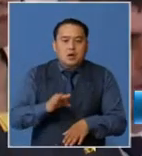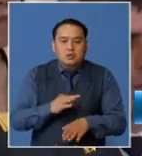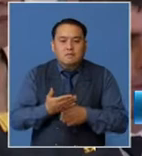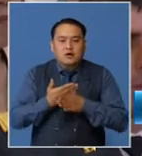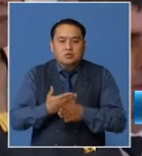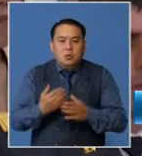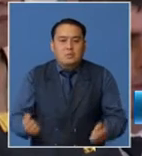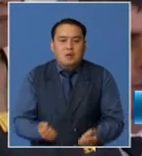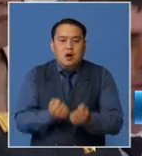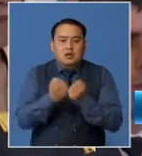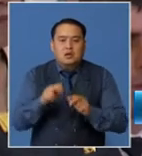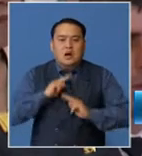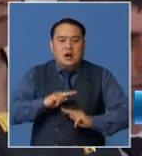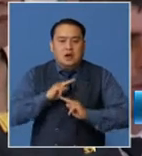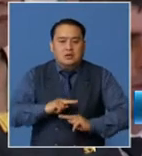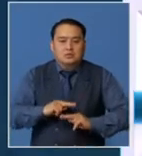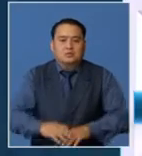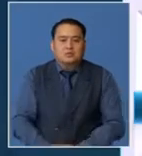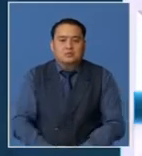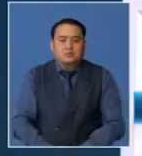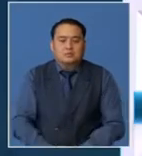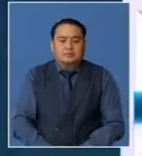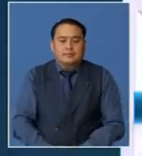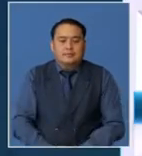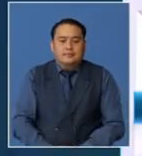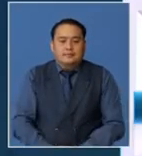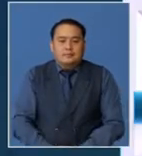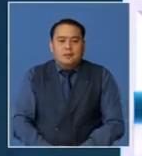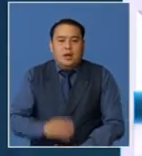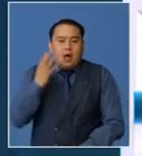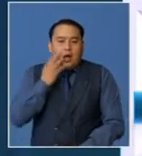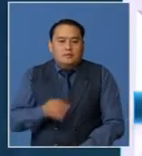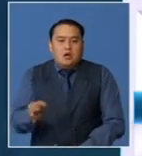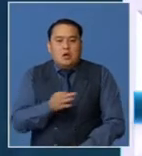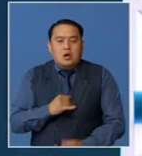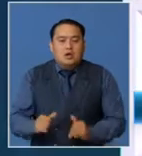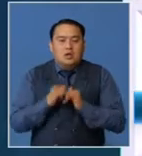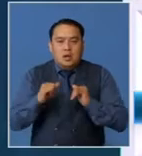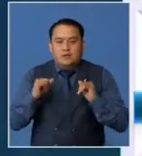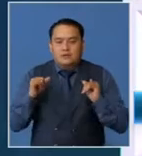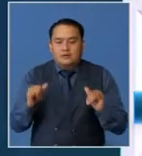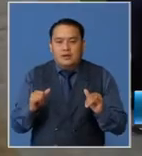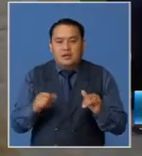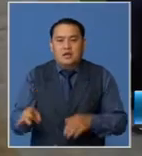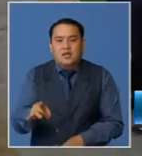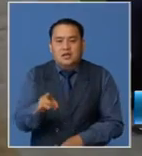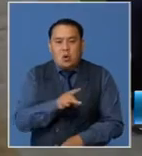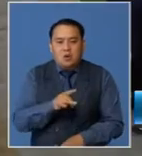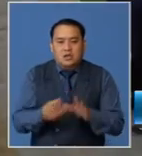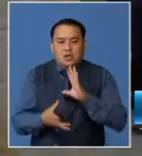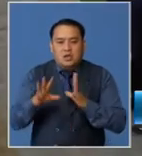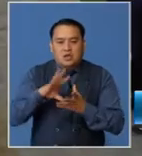оказанное содействие в работе АНК. Алматинская область – это динамично развивающийся регион. По